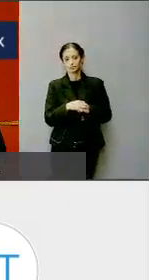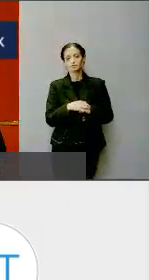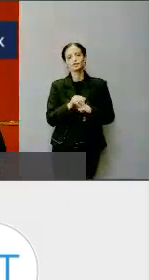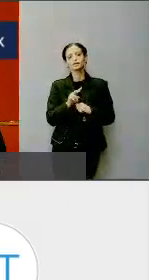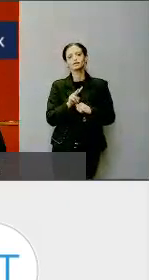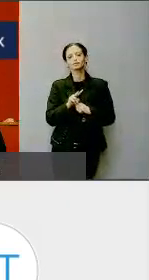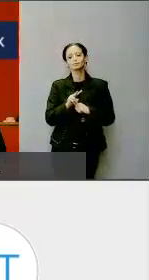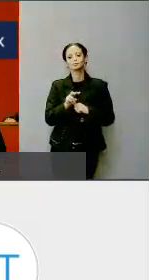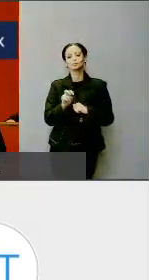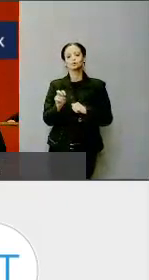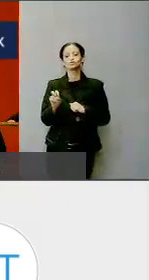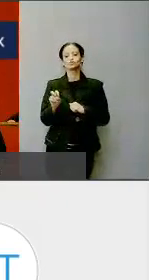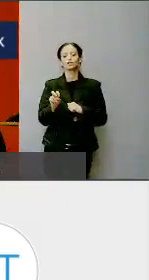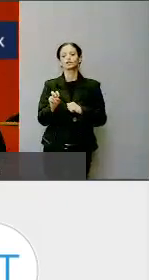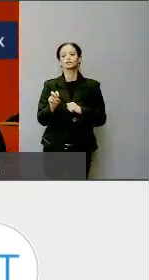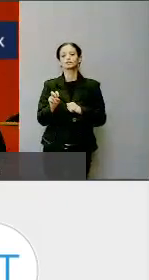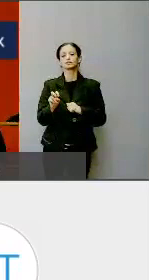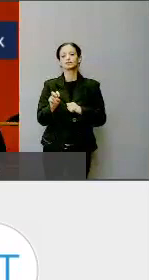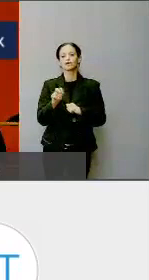224